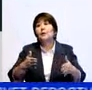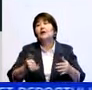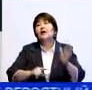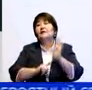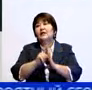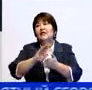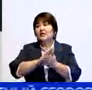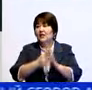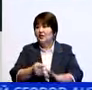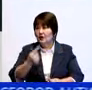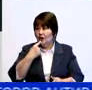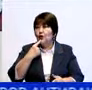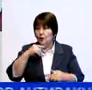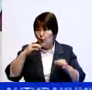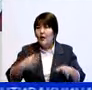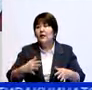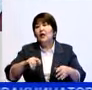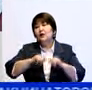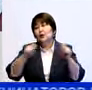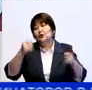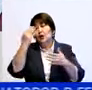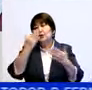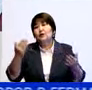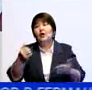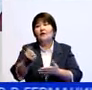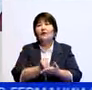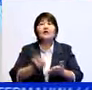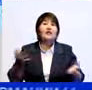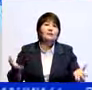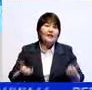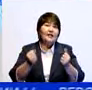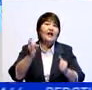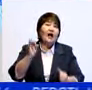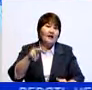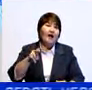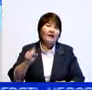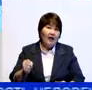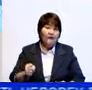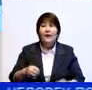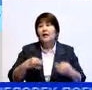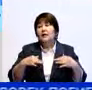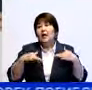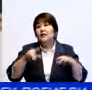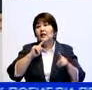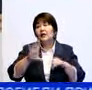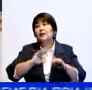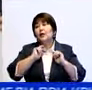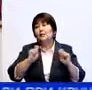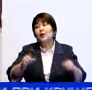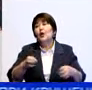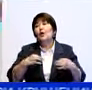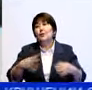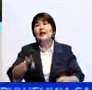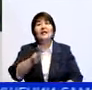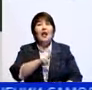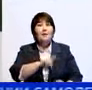из сложившейся ситуации. Создан Международный фонд спасения Арала. На торжественном собрании ряду аральцев были вручены юбилейные